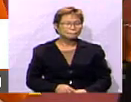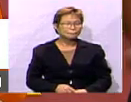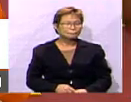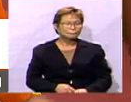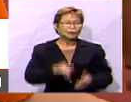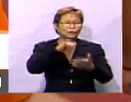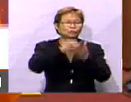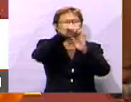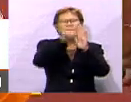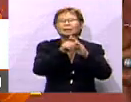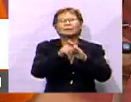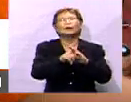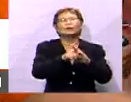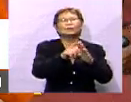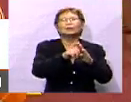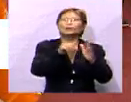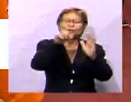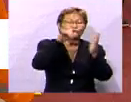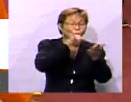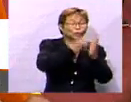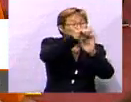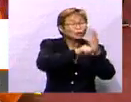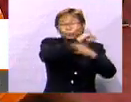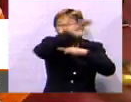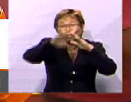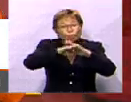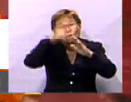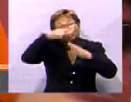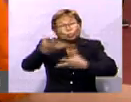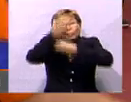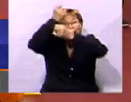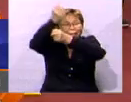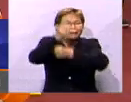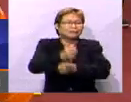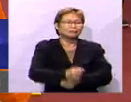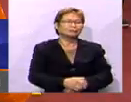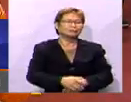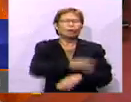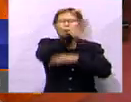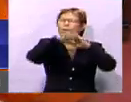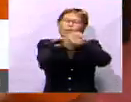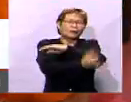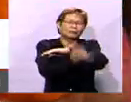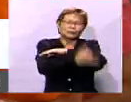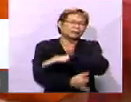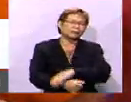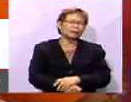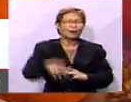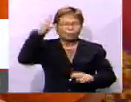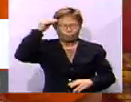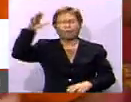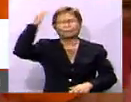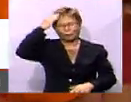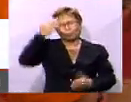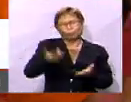Itu syarat bukan untuk hoki saja, untuk semua dalam Podium. And this is what is required for top sportsmen all country. But and the boys will know when they